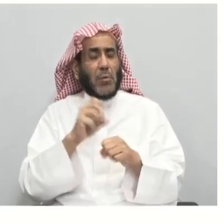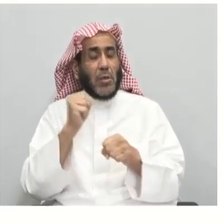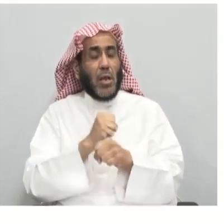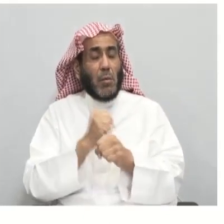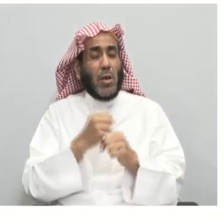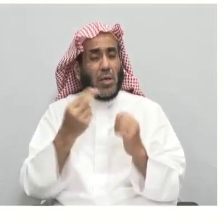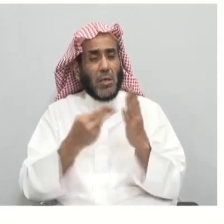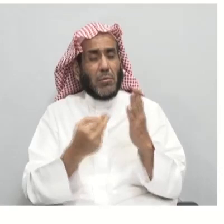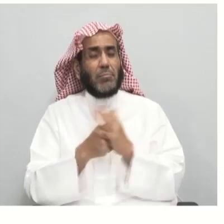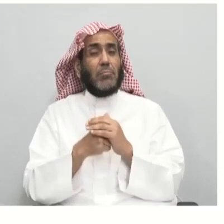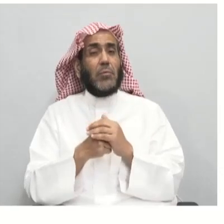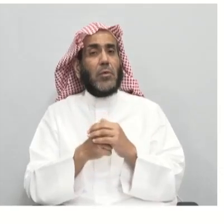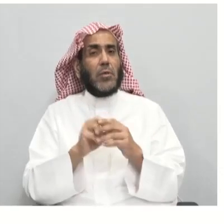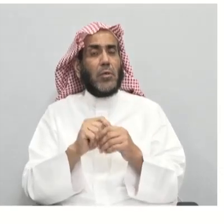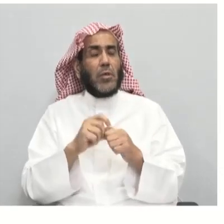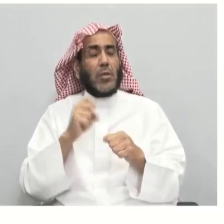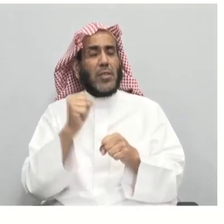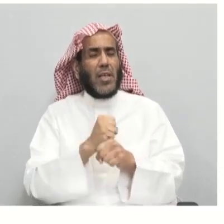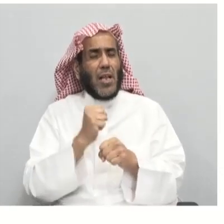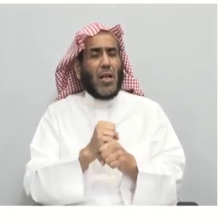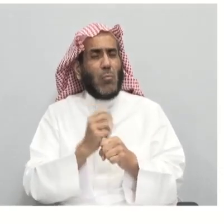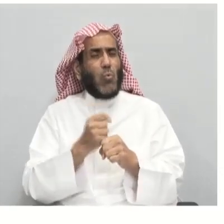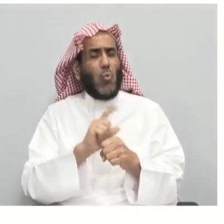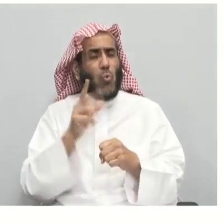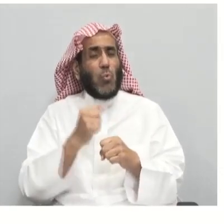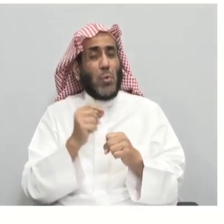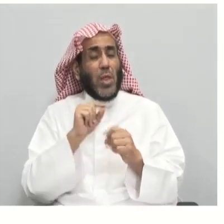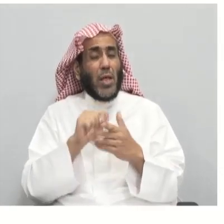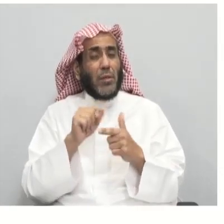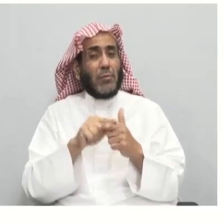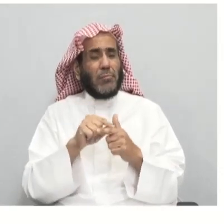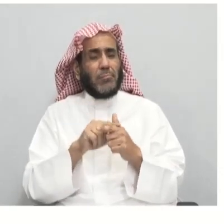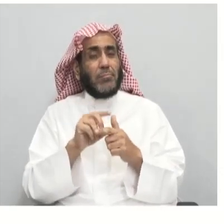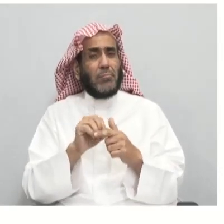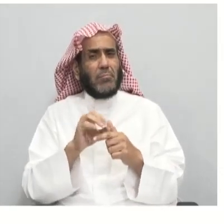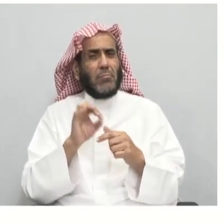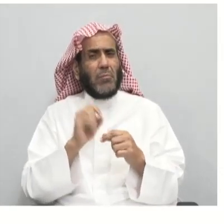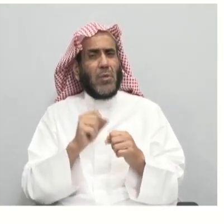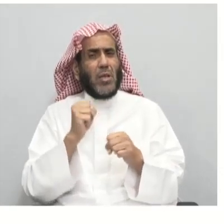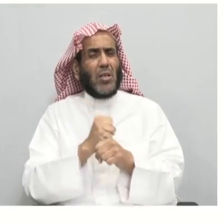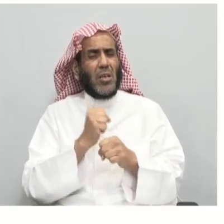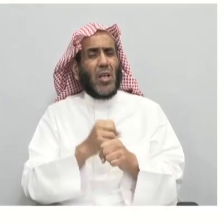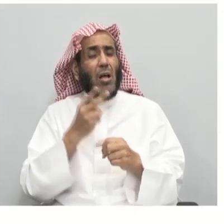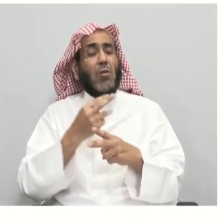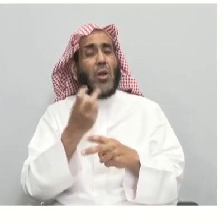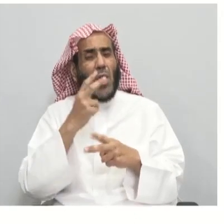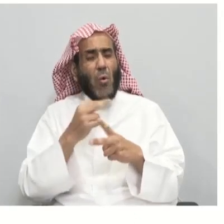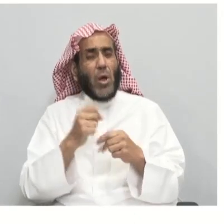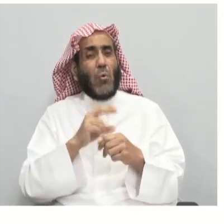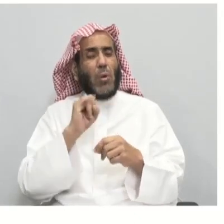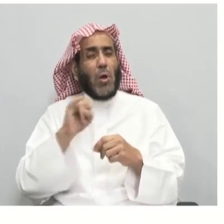الكتابي سلامه العمل الكتابي من حيث من الاخطاء النحويه والاملائيه